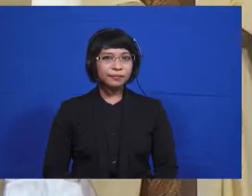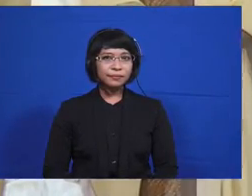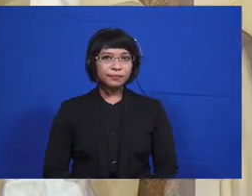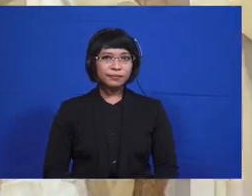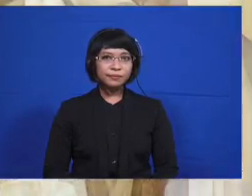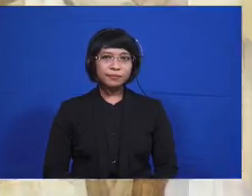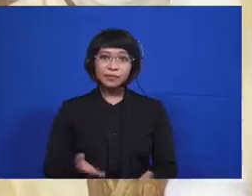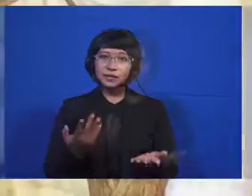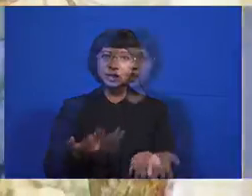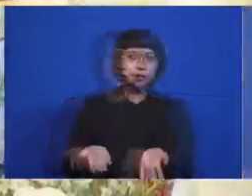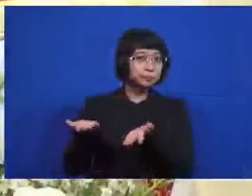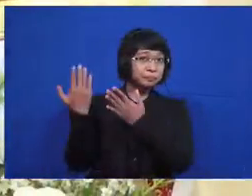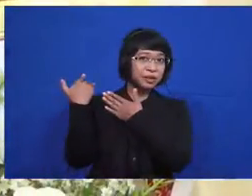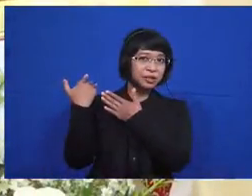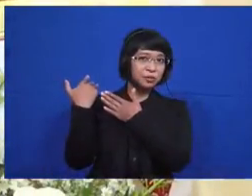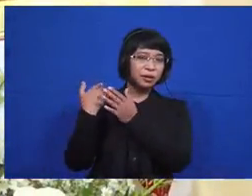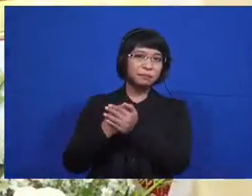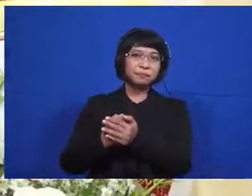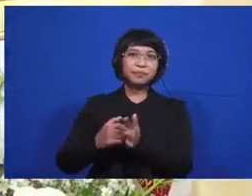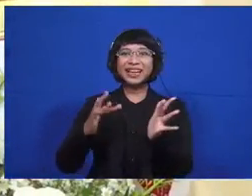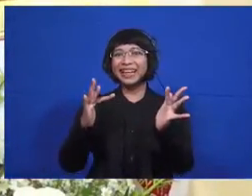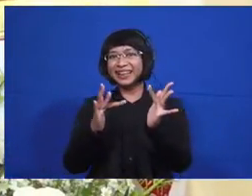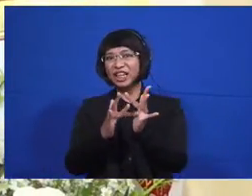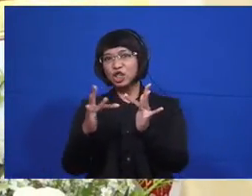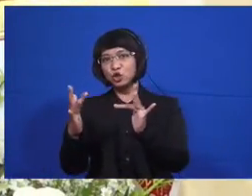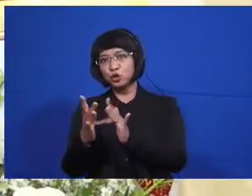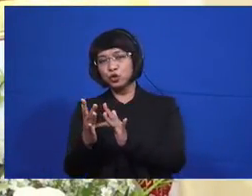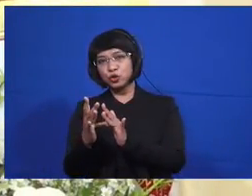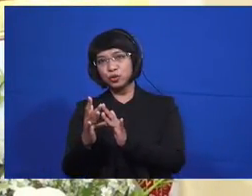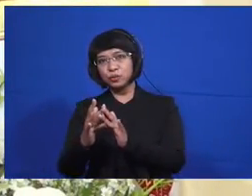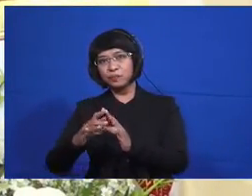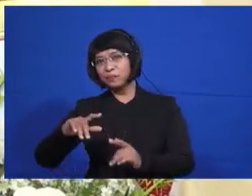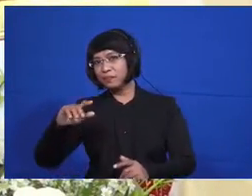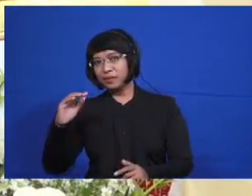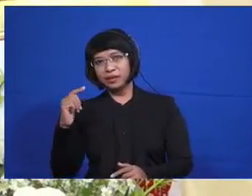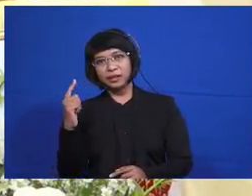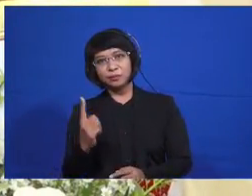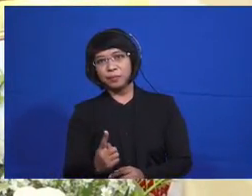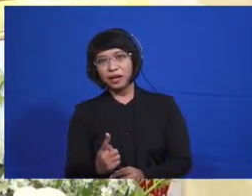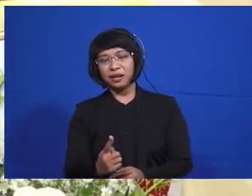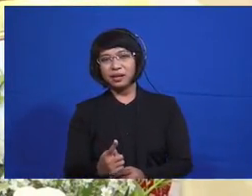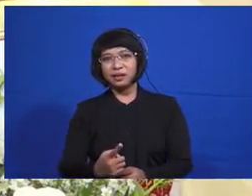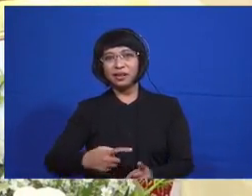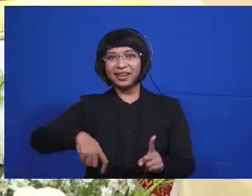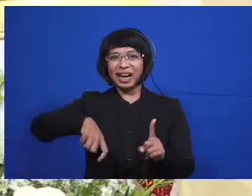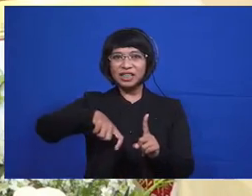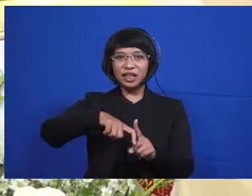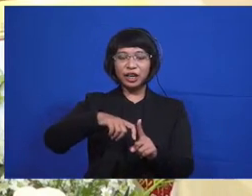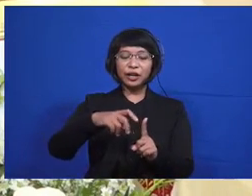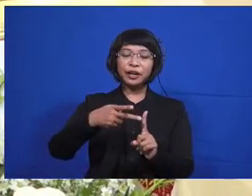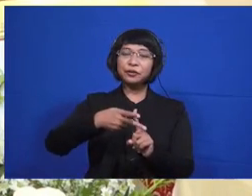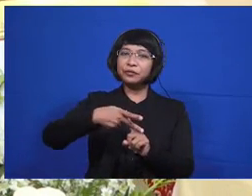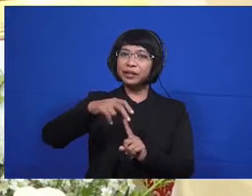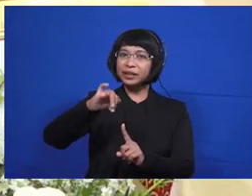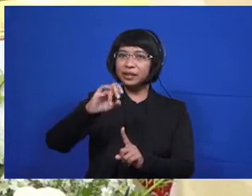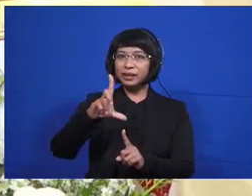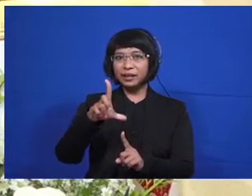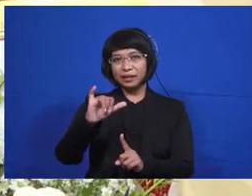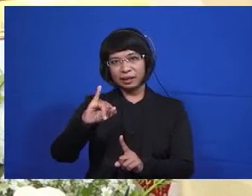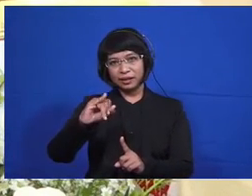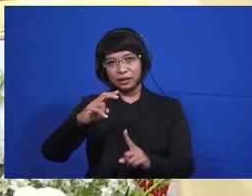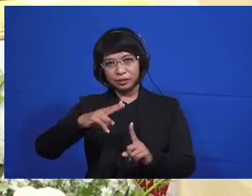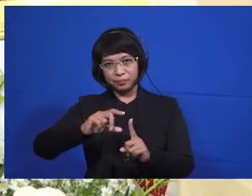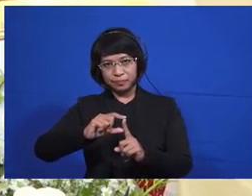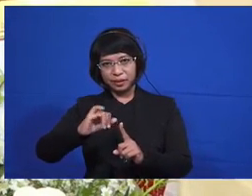Sekali peristiwa, Yesus tiba di daerah Kaisarea Filipi. Ia